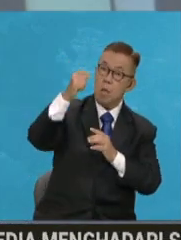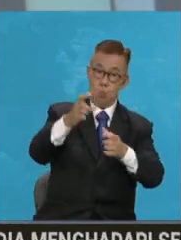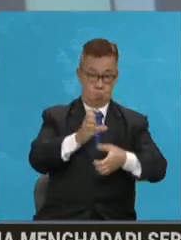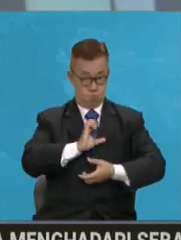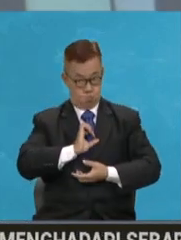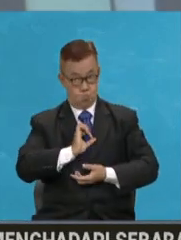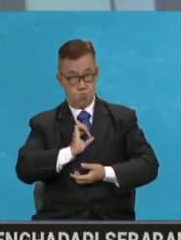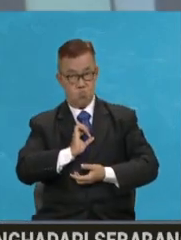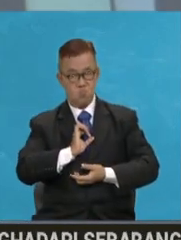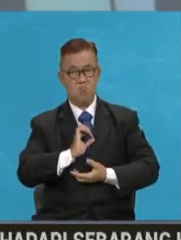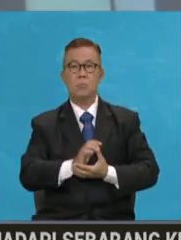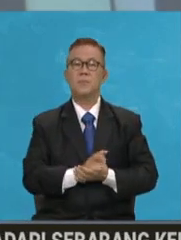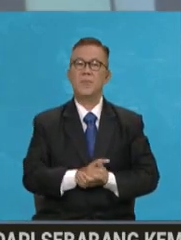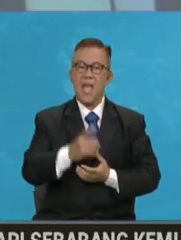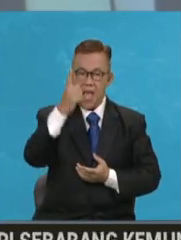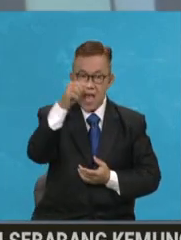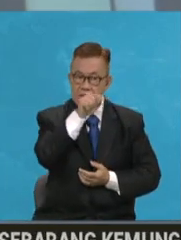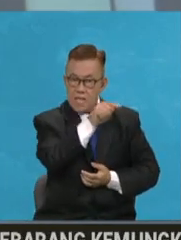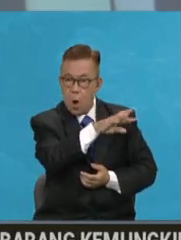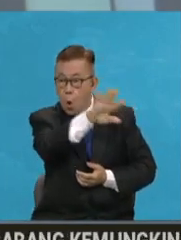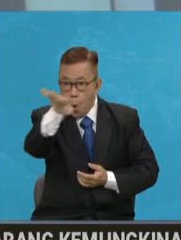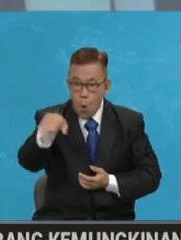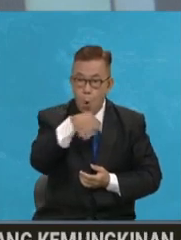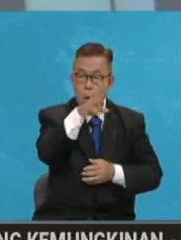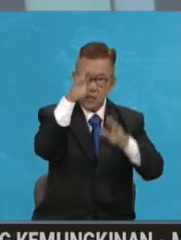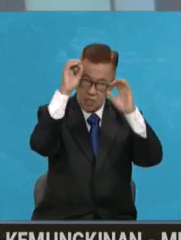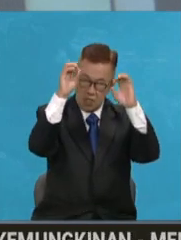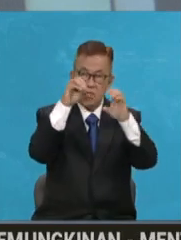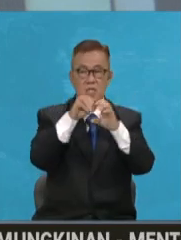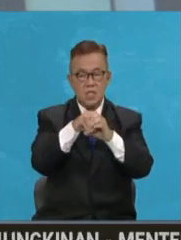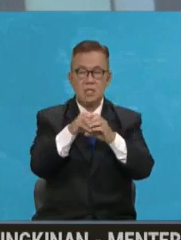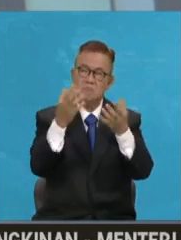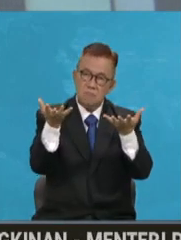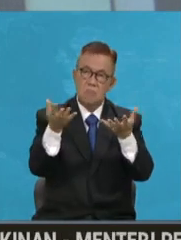menghargai jasa dan pengorbanan guru dalam bidang pendidikan